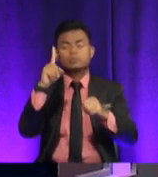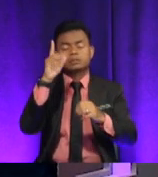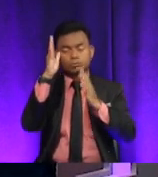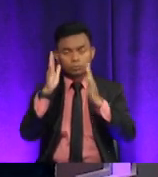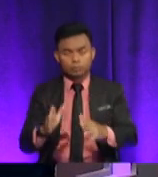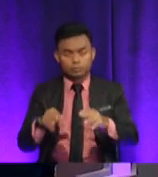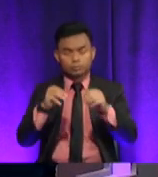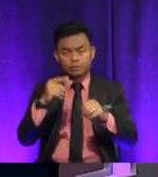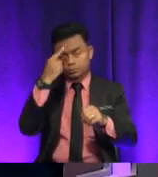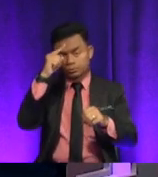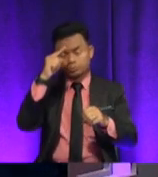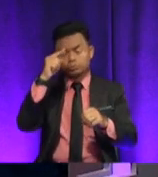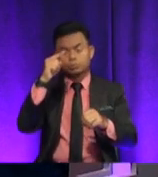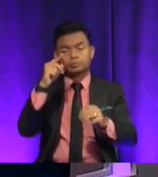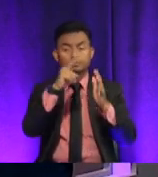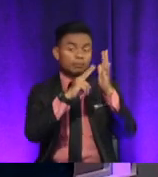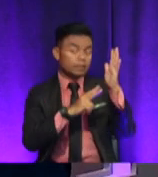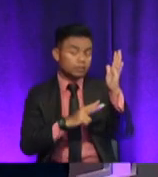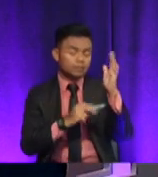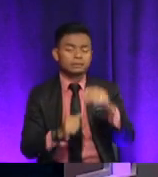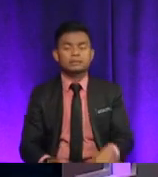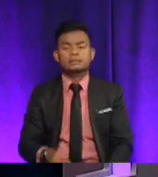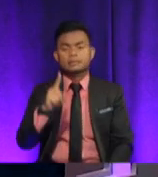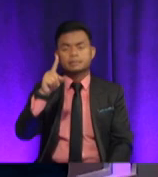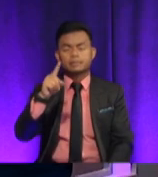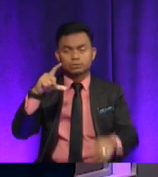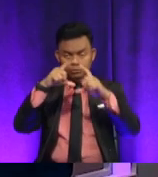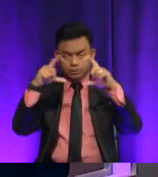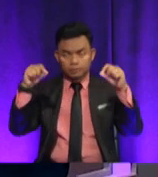syair pada peta berfungsi